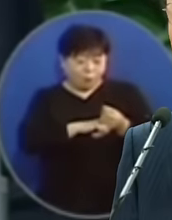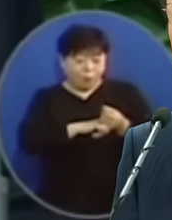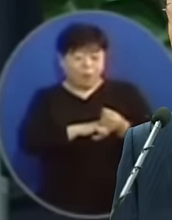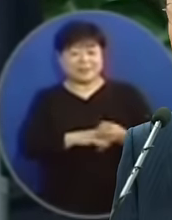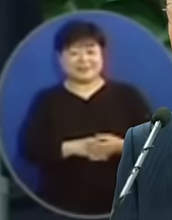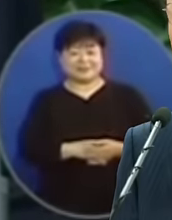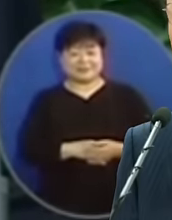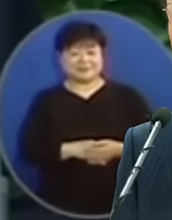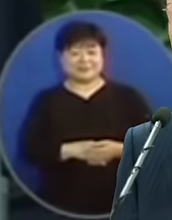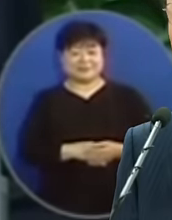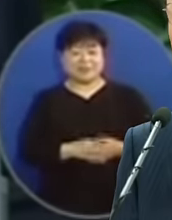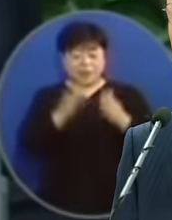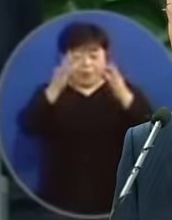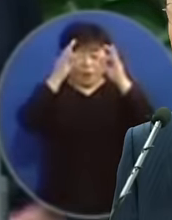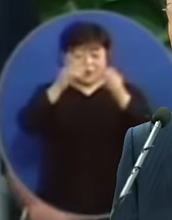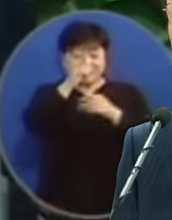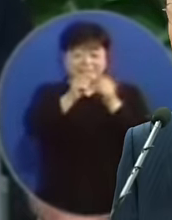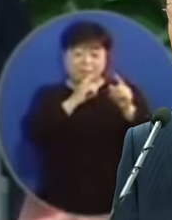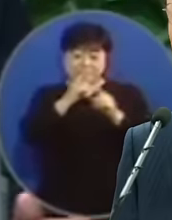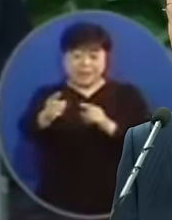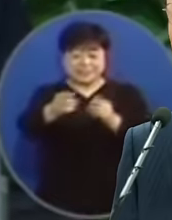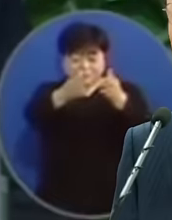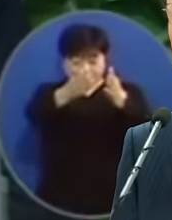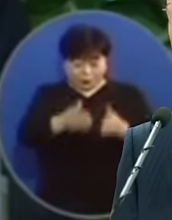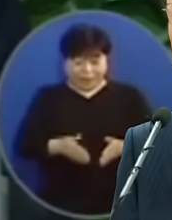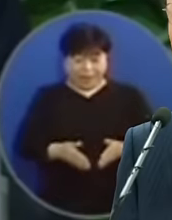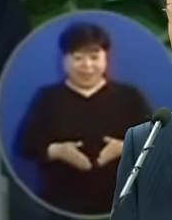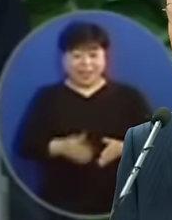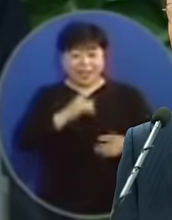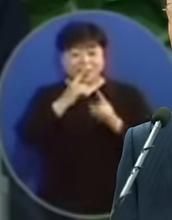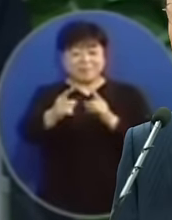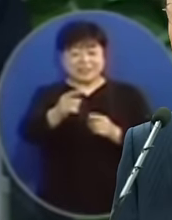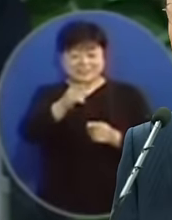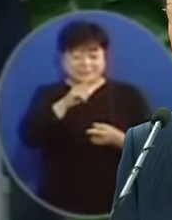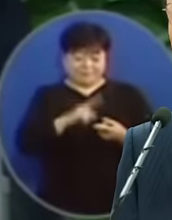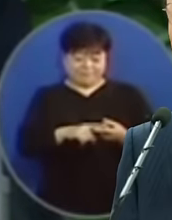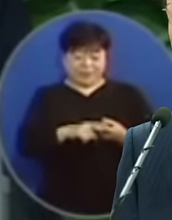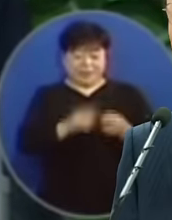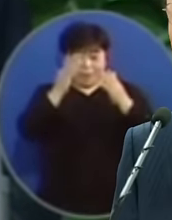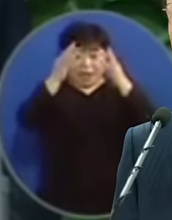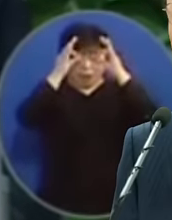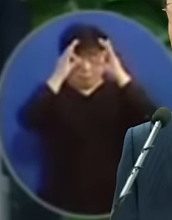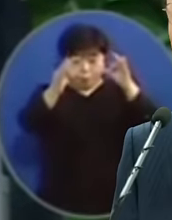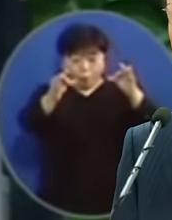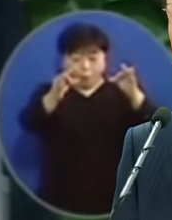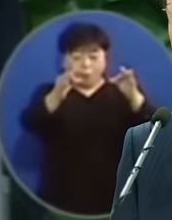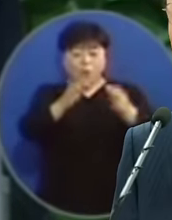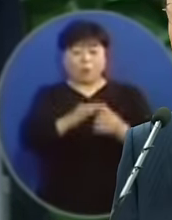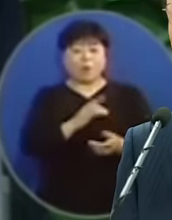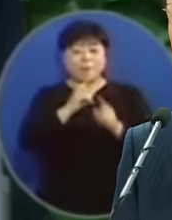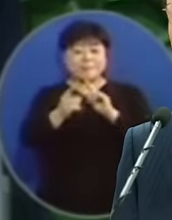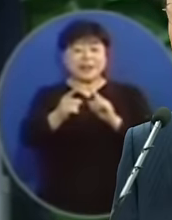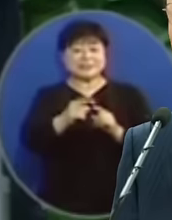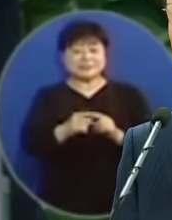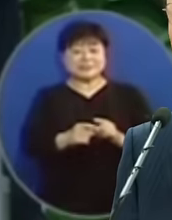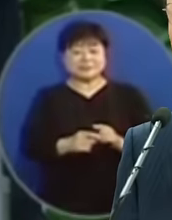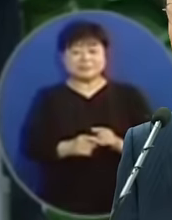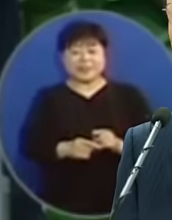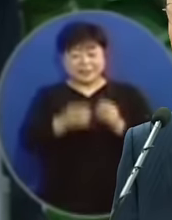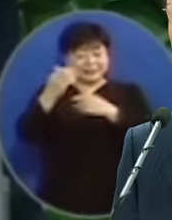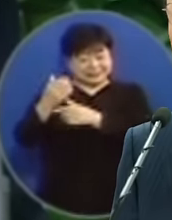하십시오. 먼저 바라볼 때 하나님 말씀을 통해서 말씀에 입각해서 바라보고 그 다음 말씀에 의지해서